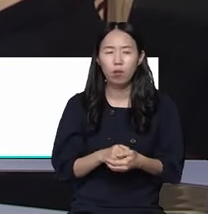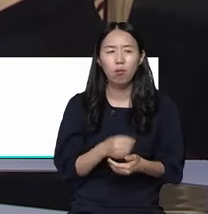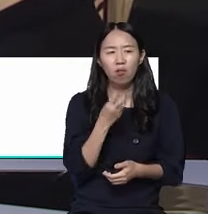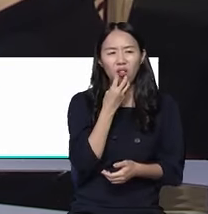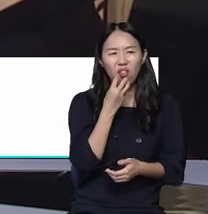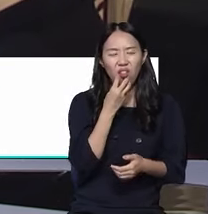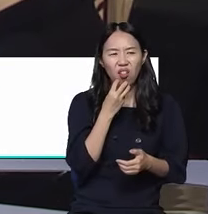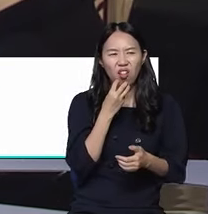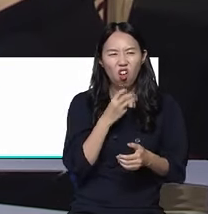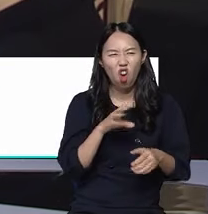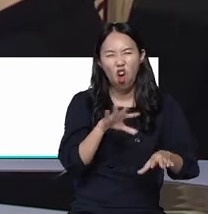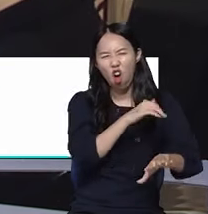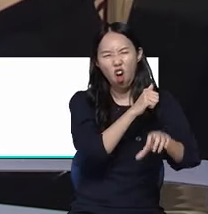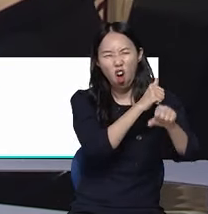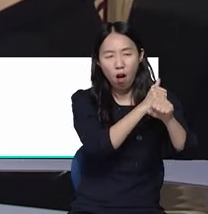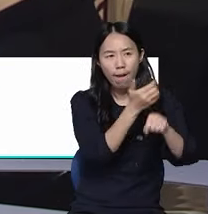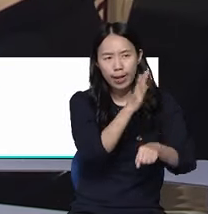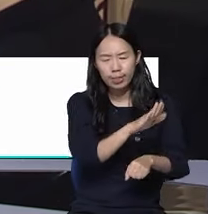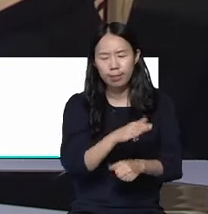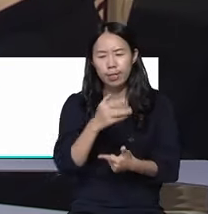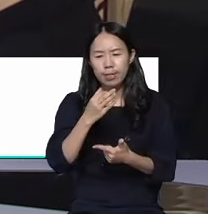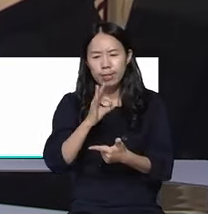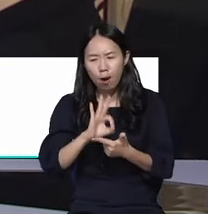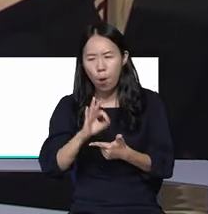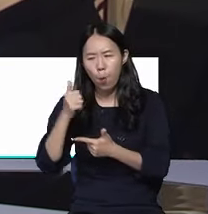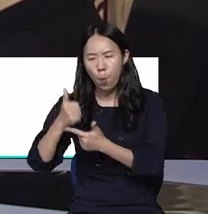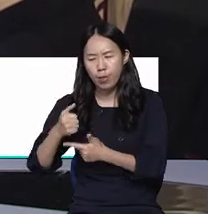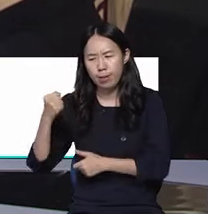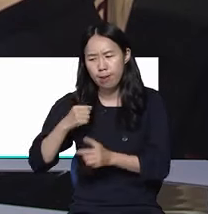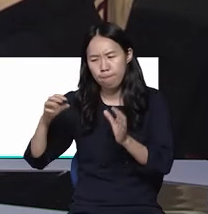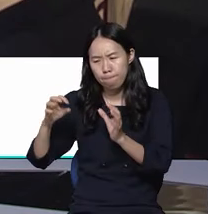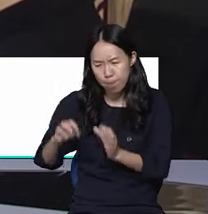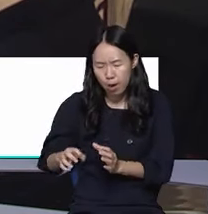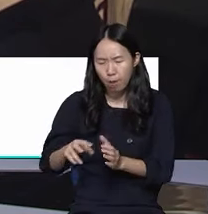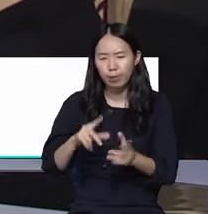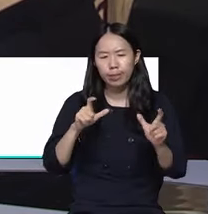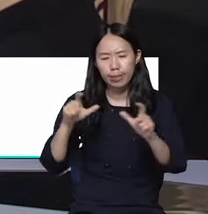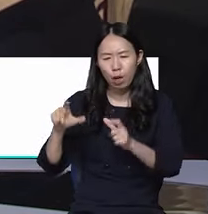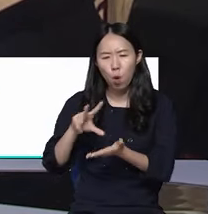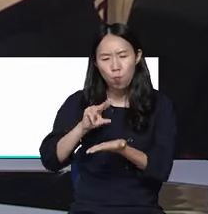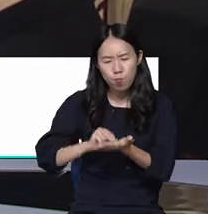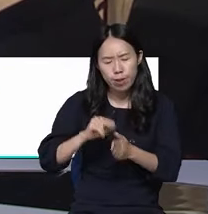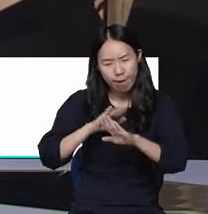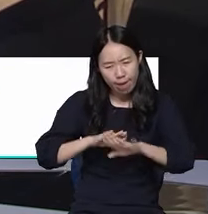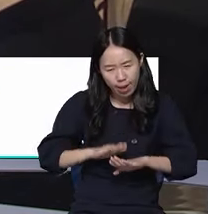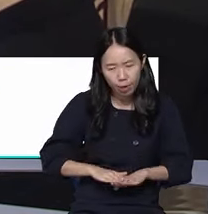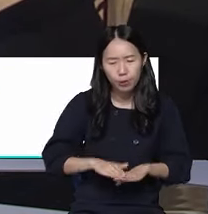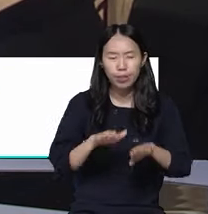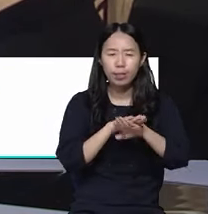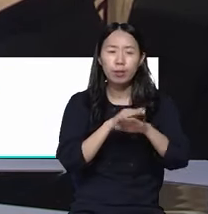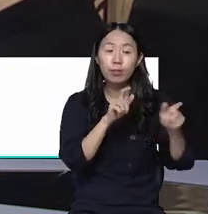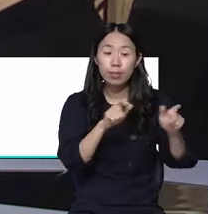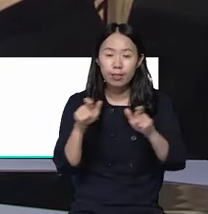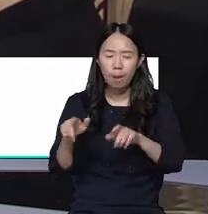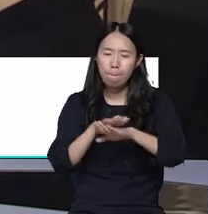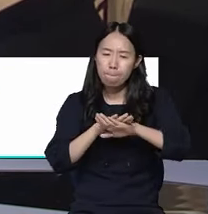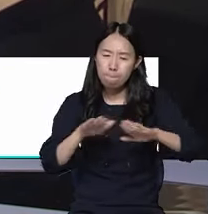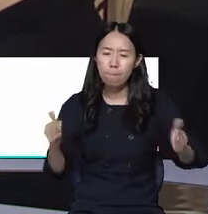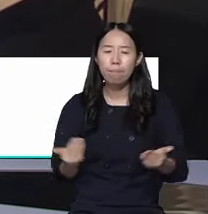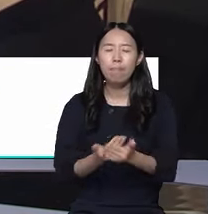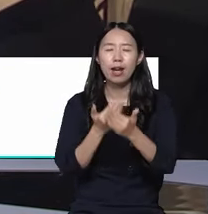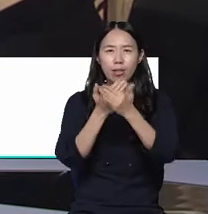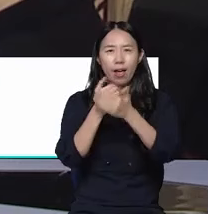속에 소외된 영호남이 힘을 모아 지역 현안에 공동 대응하고 균형 발전을 견인해 가자는 결의문도